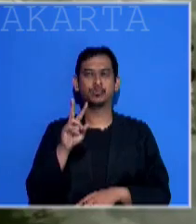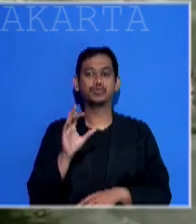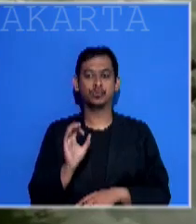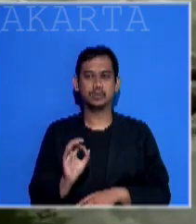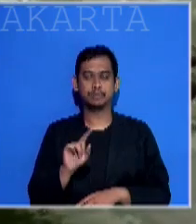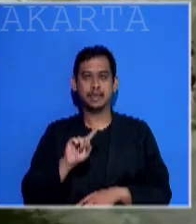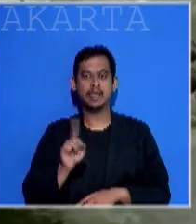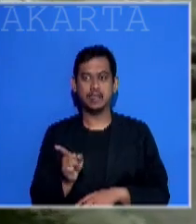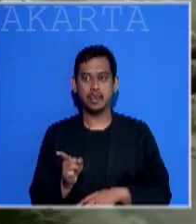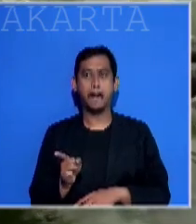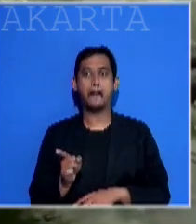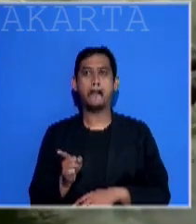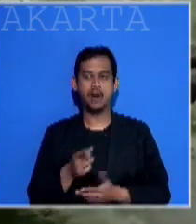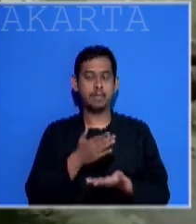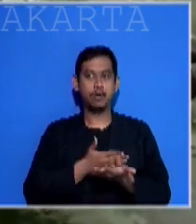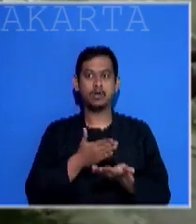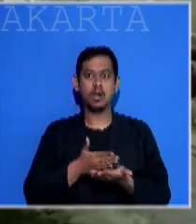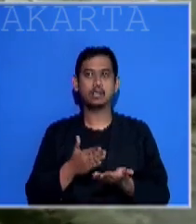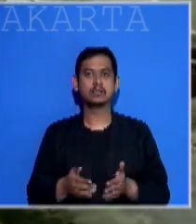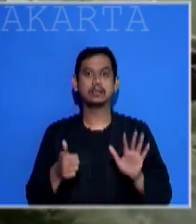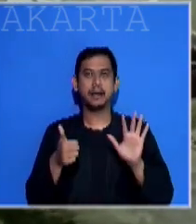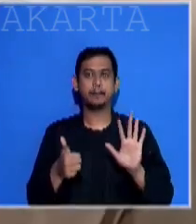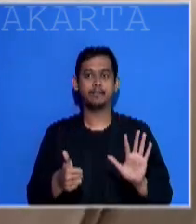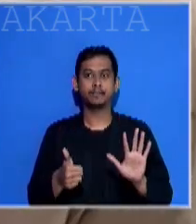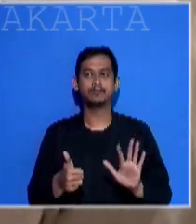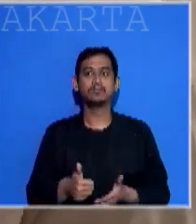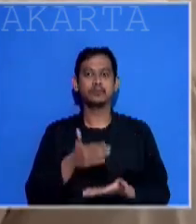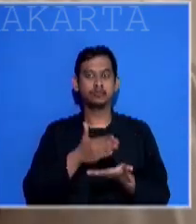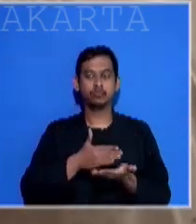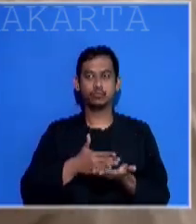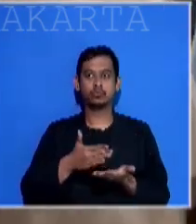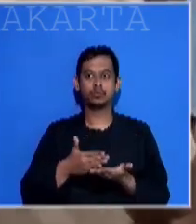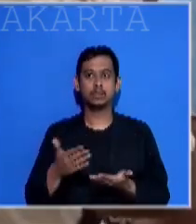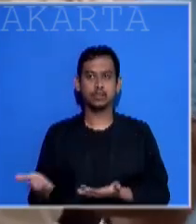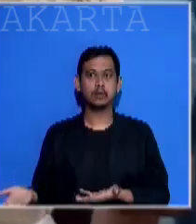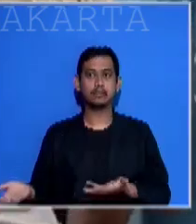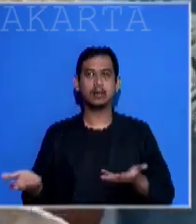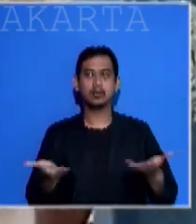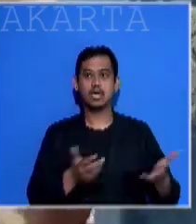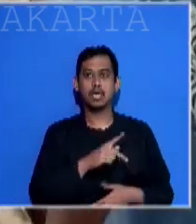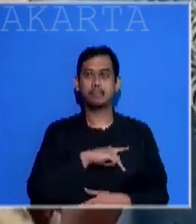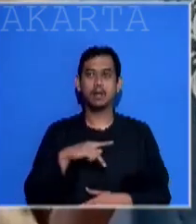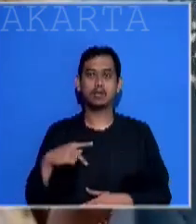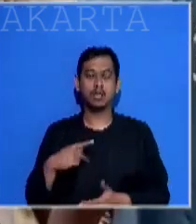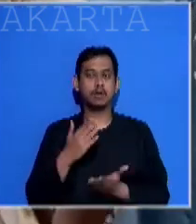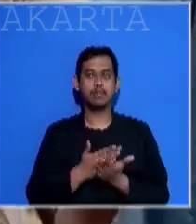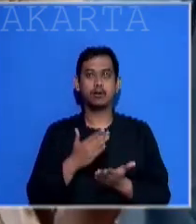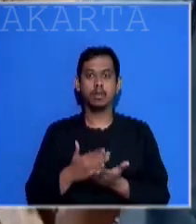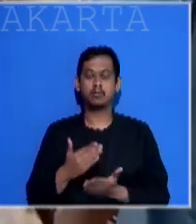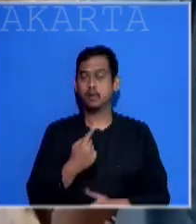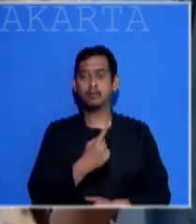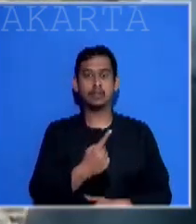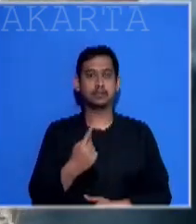sapi terpotong menjadi en bagian selanjutnya potongan daging sapi itu bisa diambil panitia kurban untuk dipotong kembali di wilayah